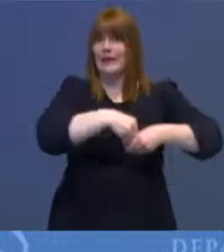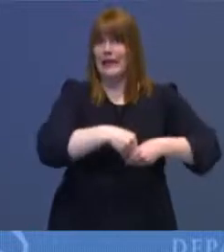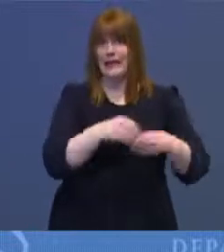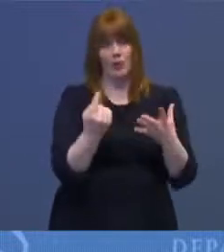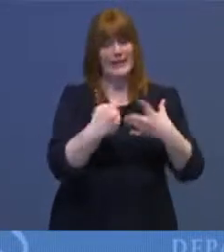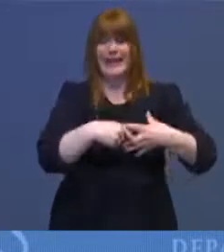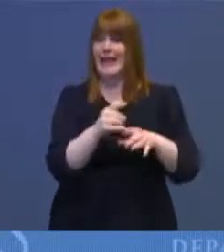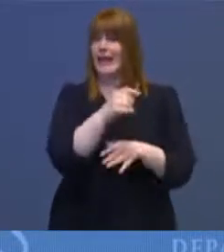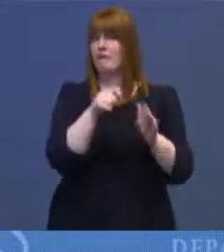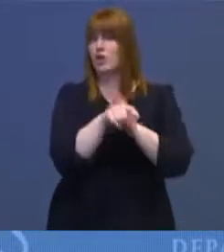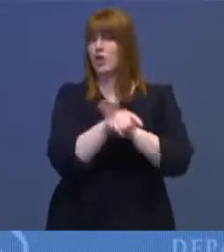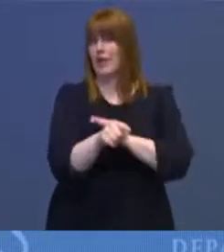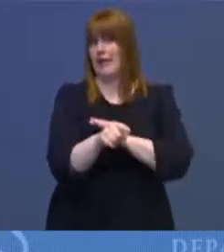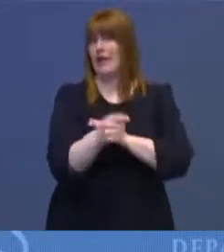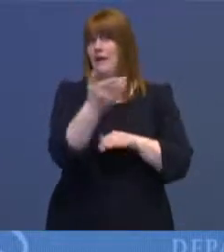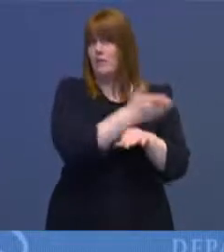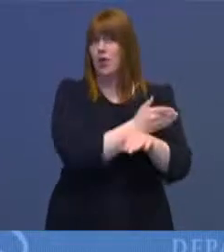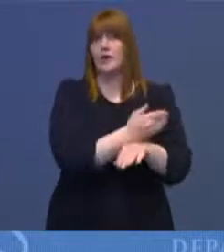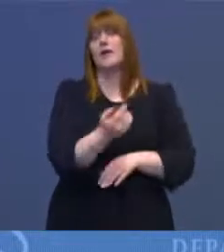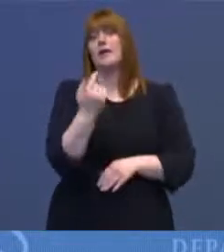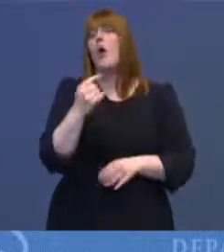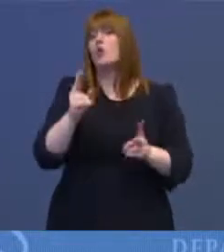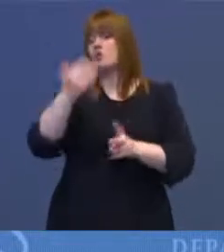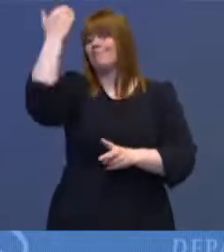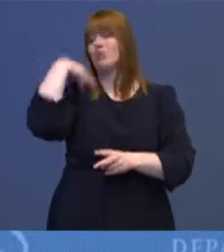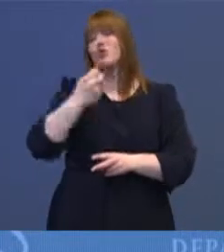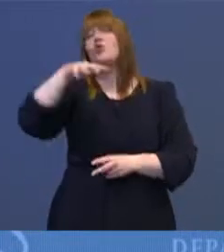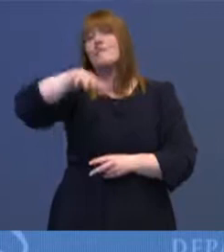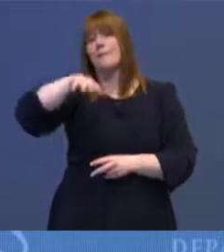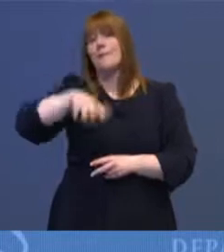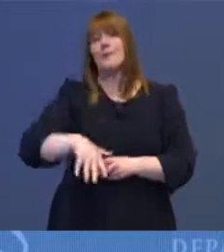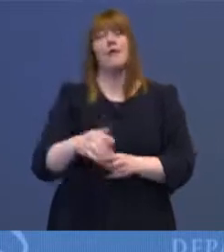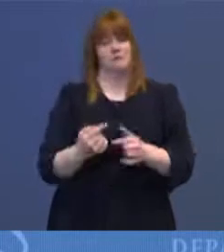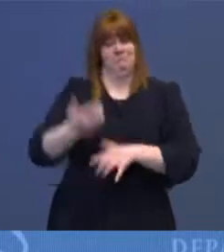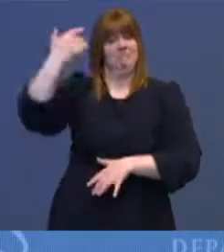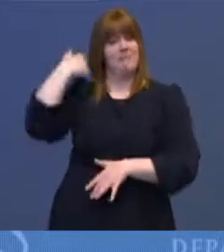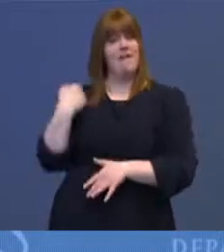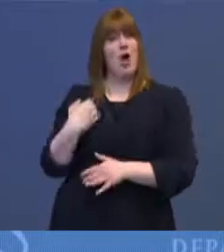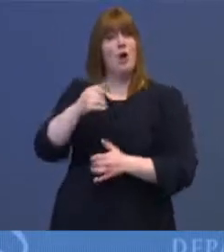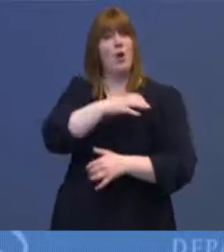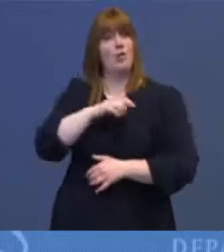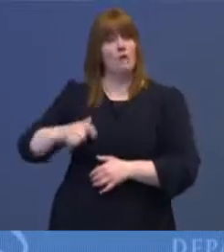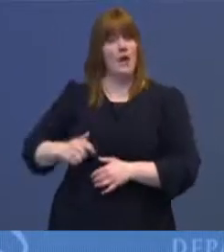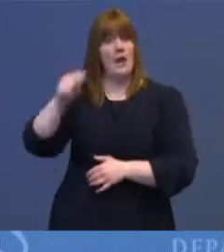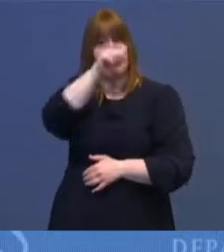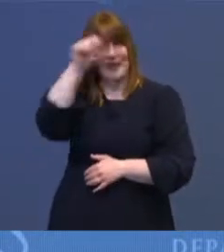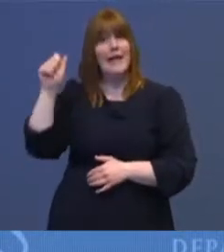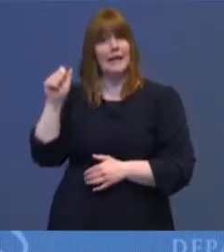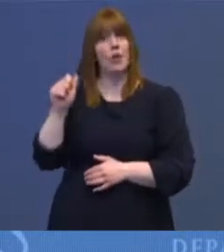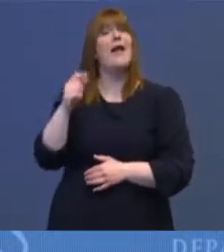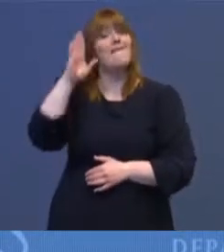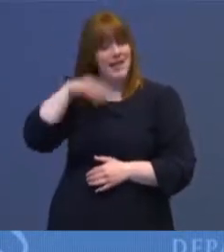2015. Den gangen var jeg ordfører i Bergen, og jeg vet at en forutsetning for å få dette til, det er å spille på